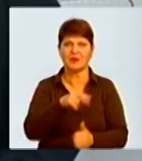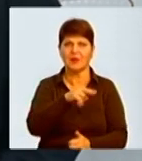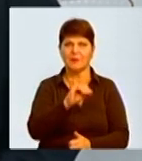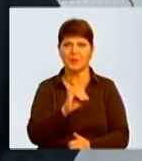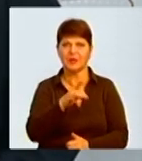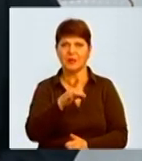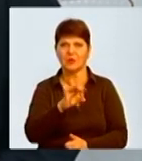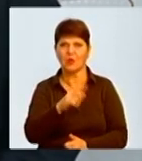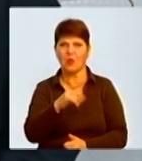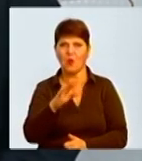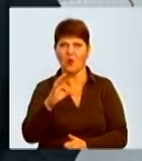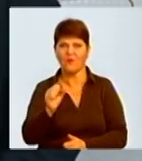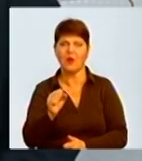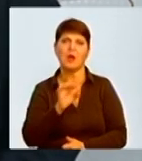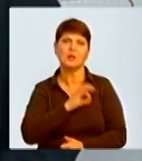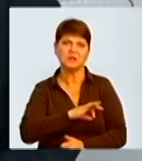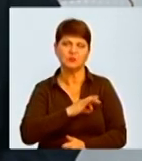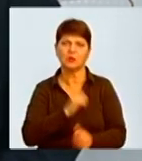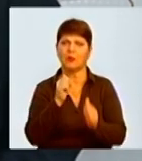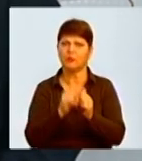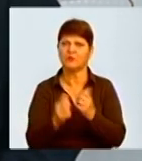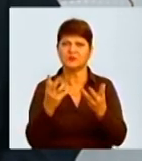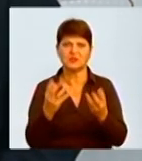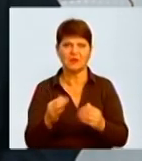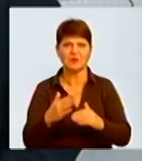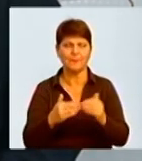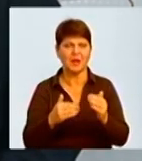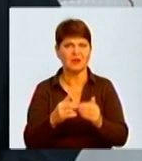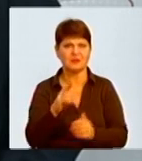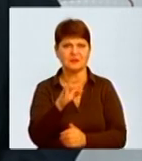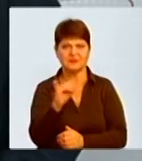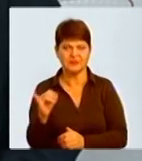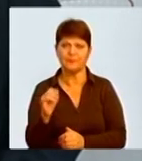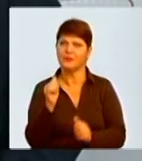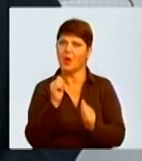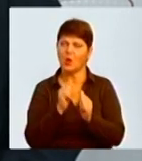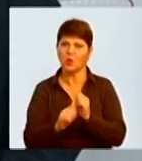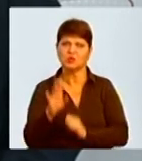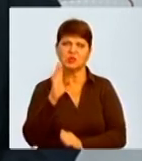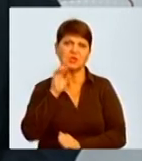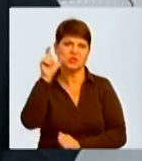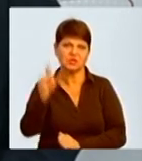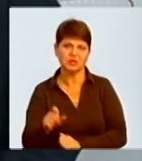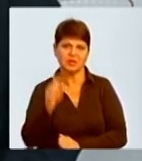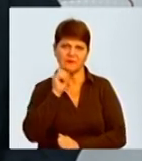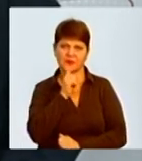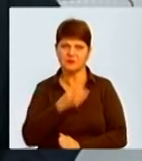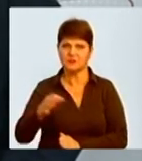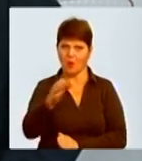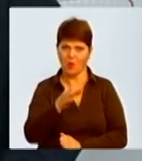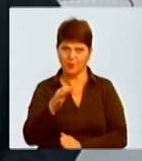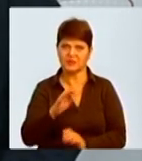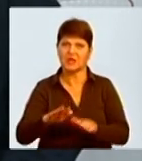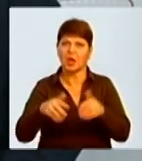своїй повсякденній практиці. Мабуть, дане обстеження потрібно виконати кожній жінці Вінницької області. Тому що, знаючи, що